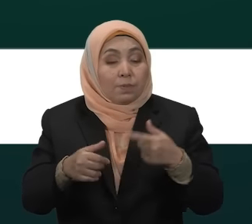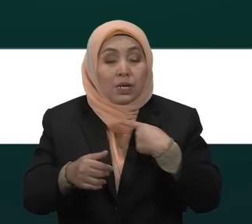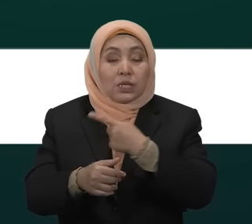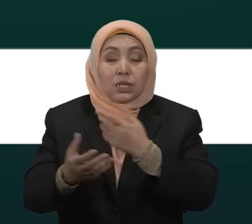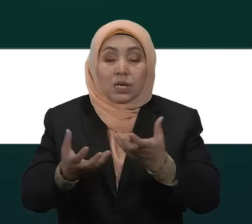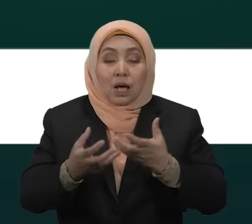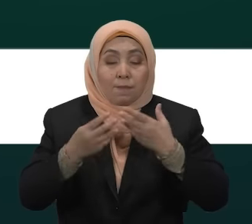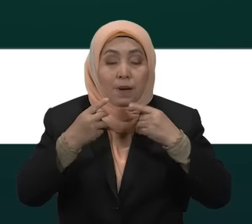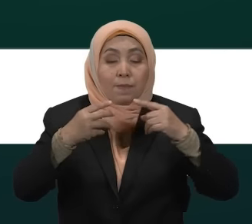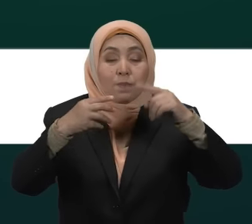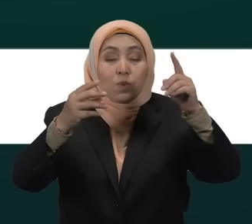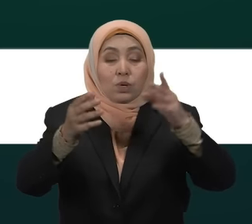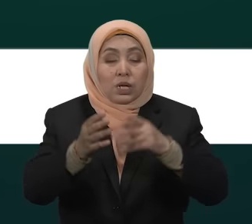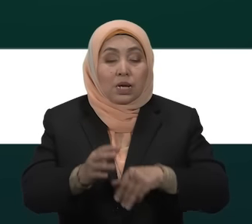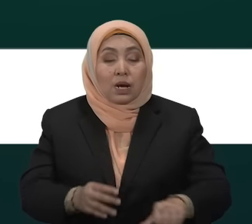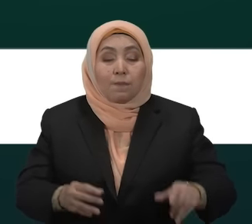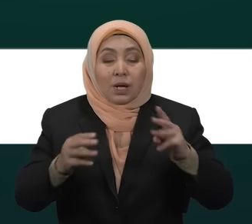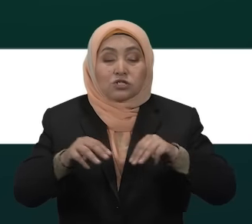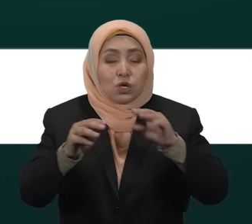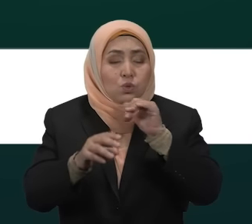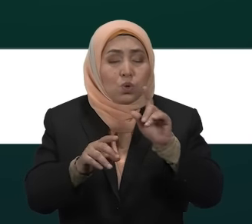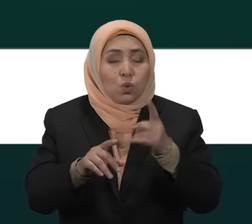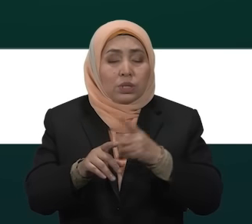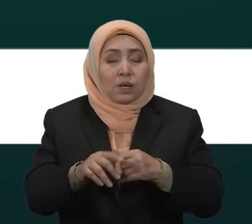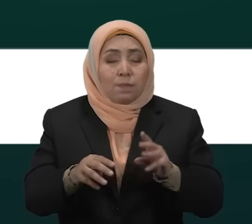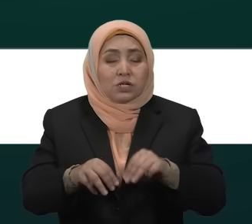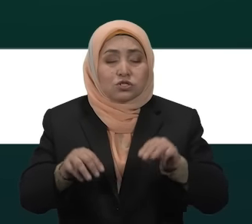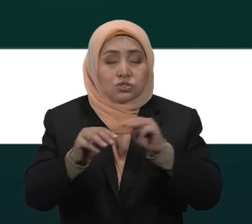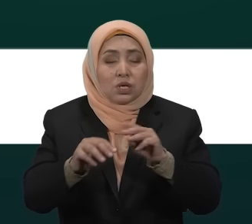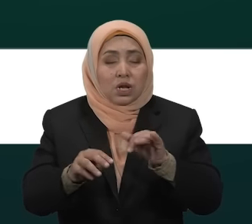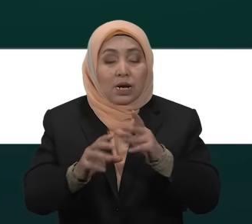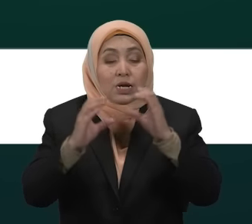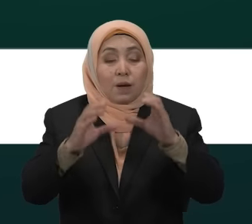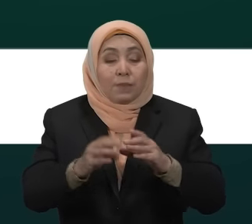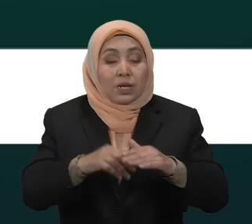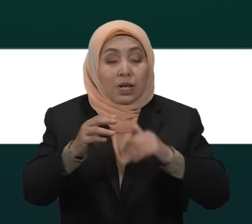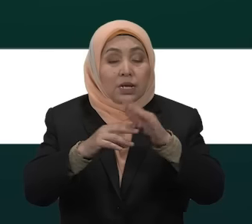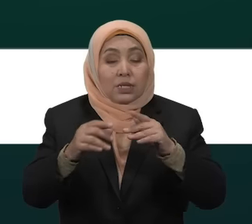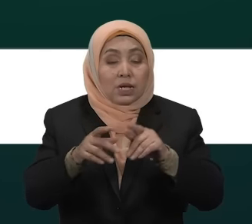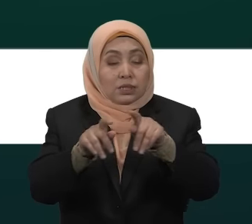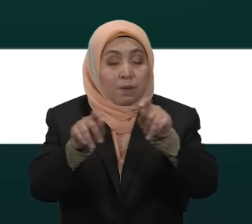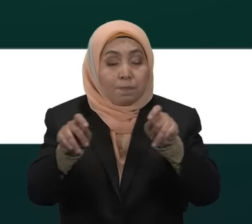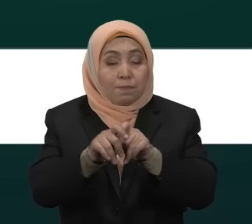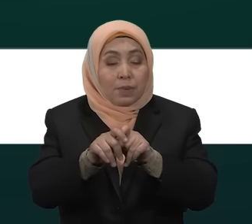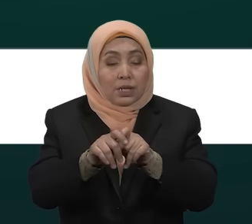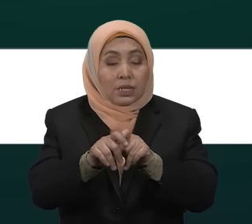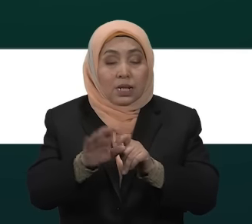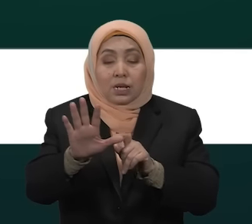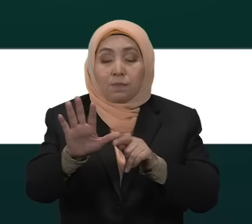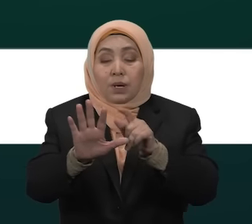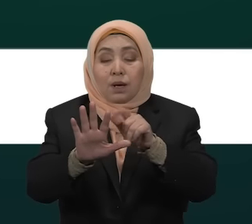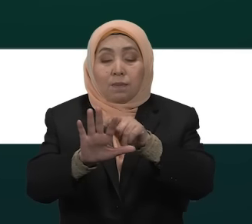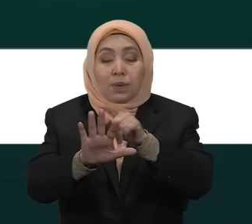nak memakmurkan lagi masjid. Dan masjid bukan sekadar masjid, Ustaz, ya. Bukan sekadar binaan, tetapi ia adalah lokasi melakukan lima perkara